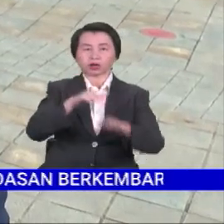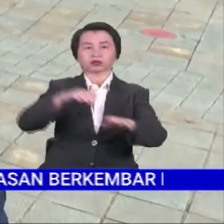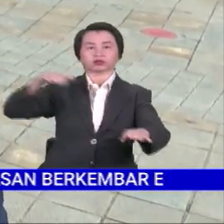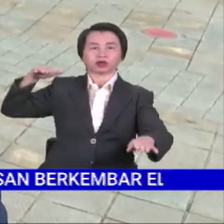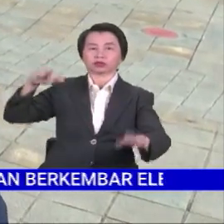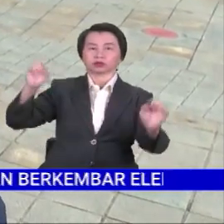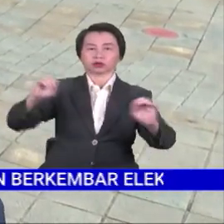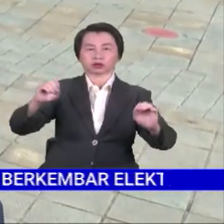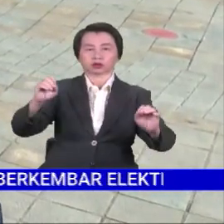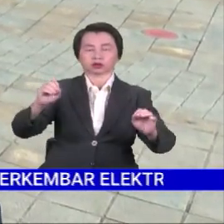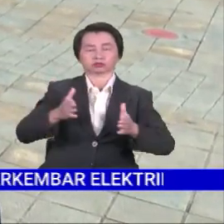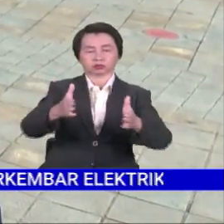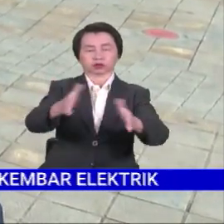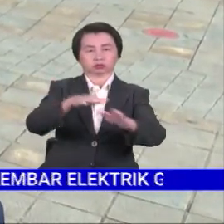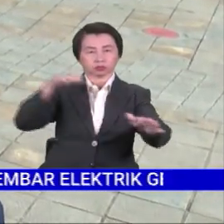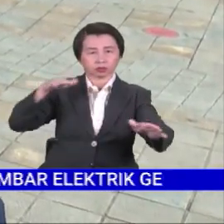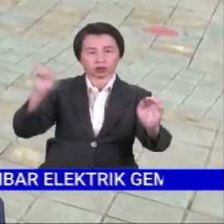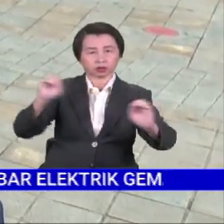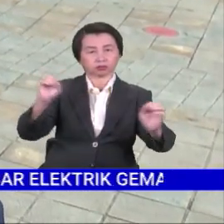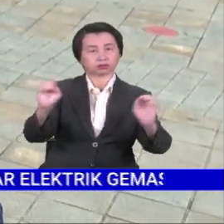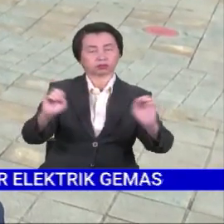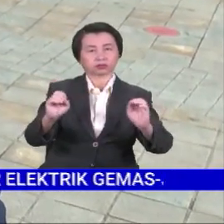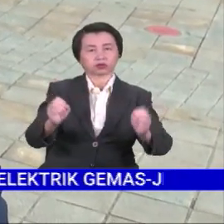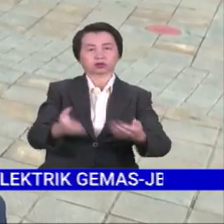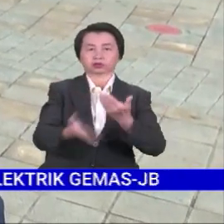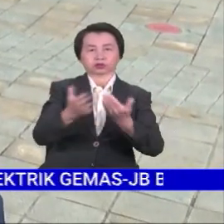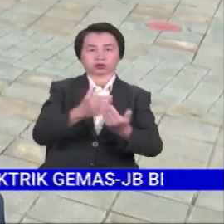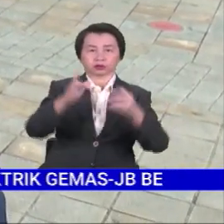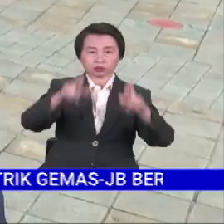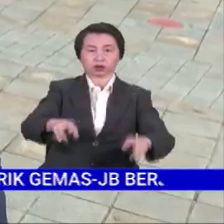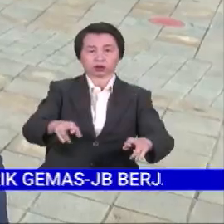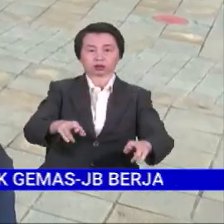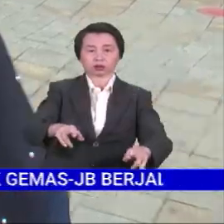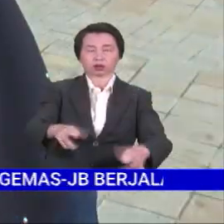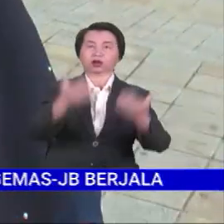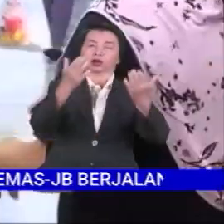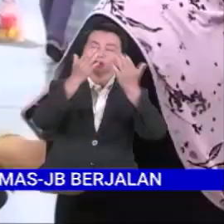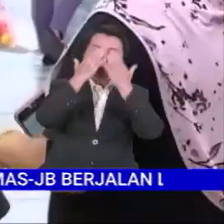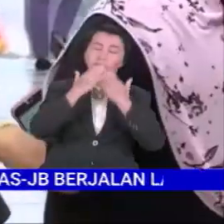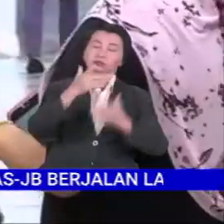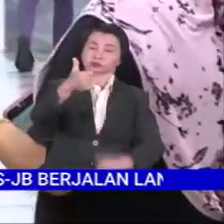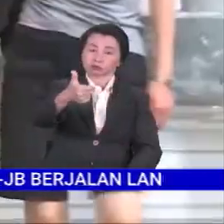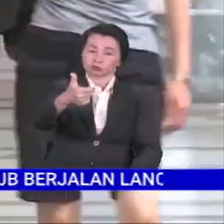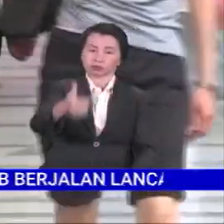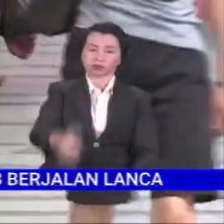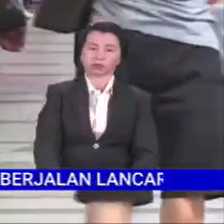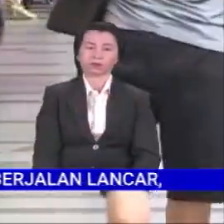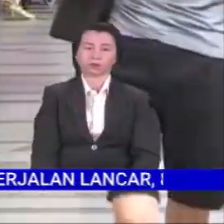Jalan tak jam, memudahkan rakyat. Terima kasih, alhamdulillah dah bagus.